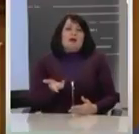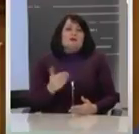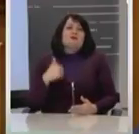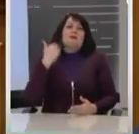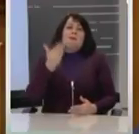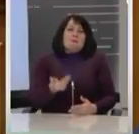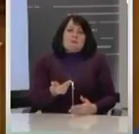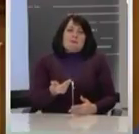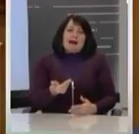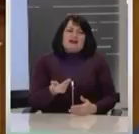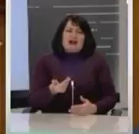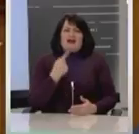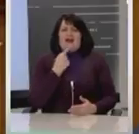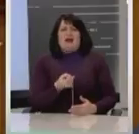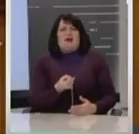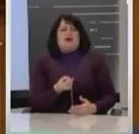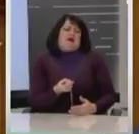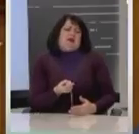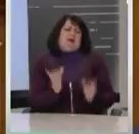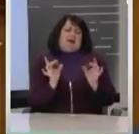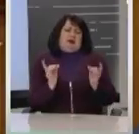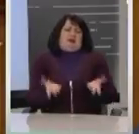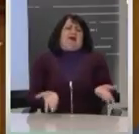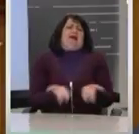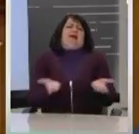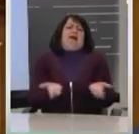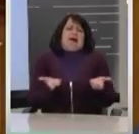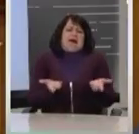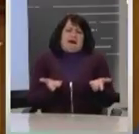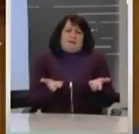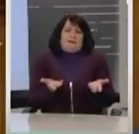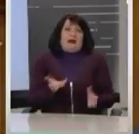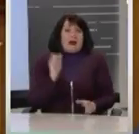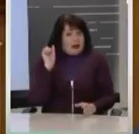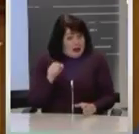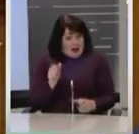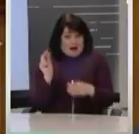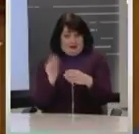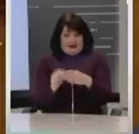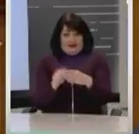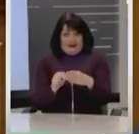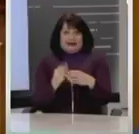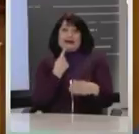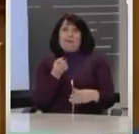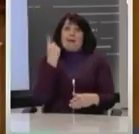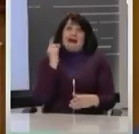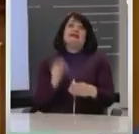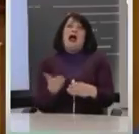Ακολουθήσατε την αποδόμηση μετά, τη στρατηγική της αποδόμησης. Ψηφίζετε μεν, μην την πατήσετε όπως